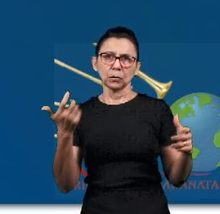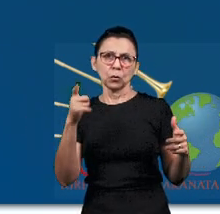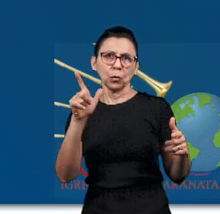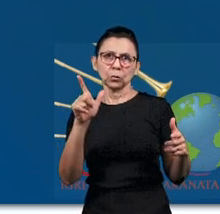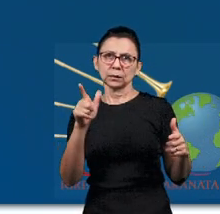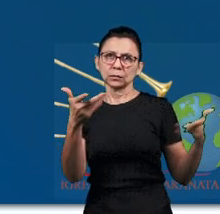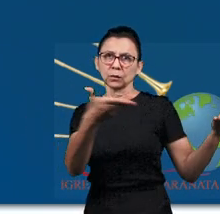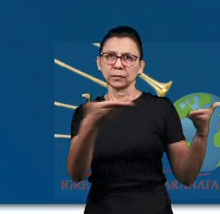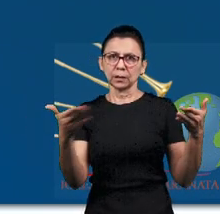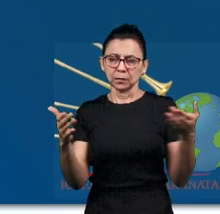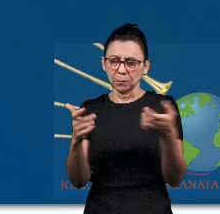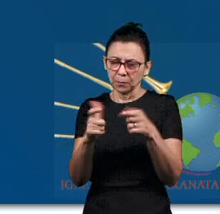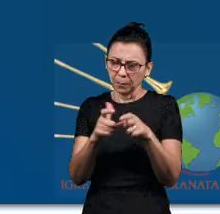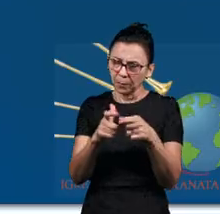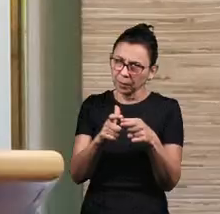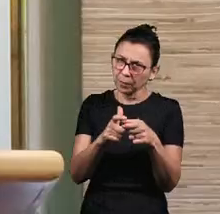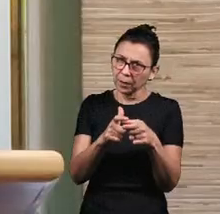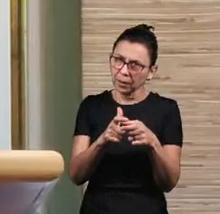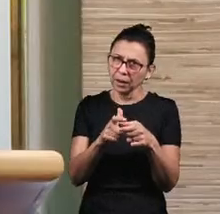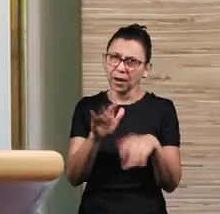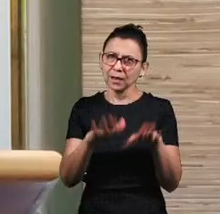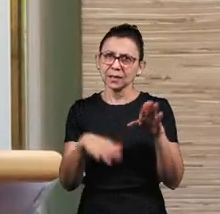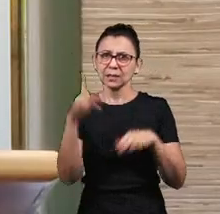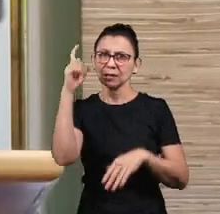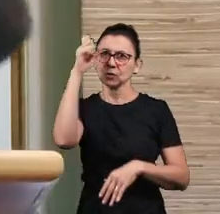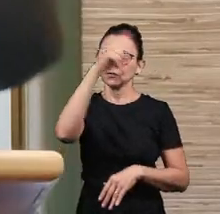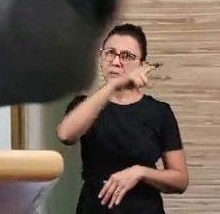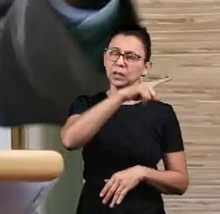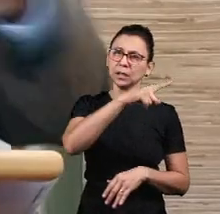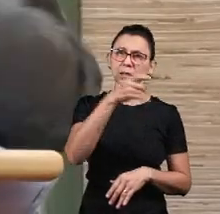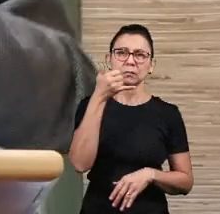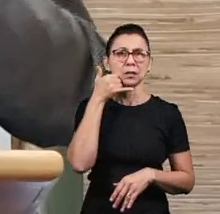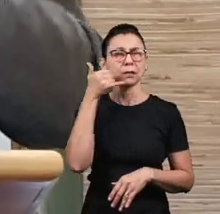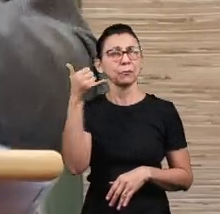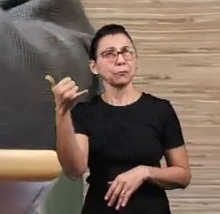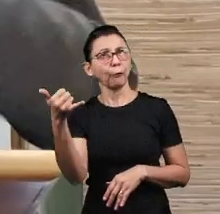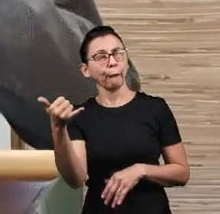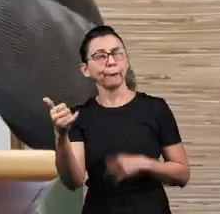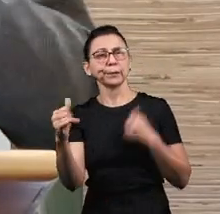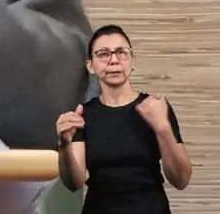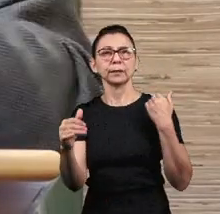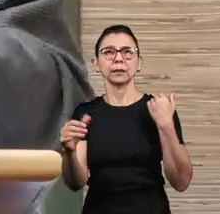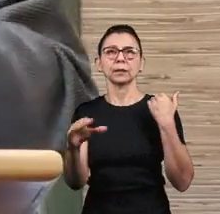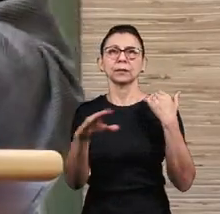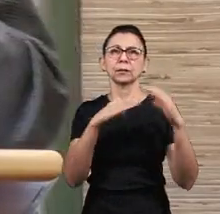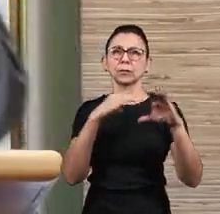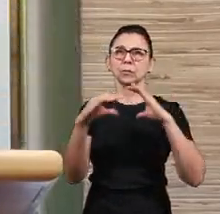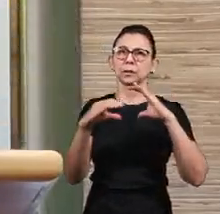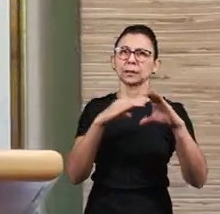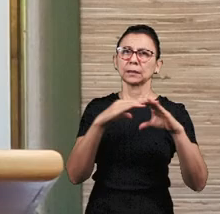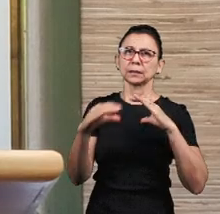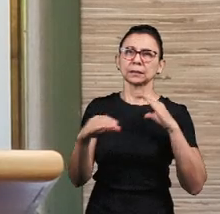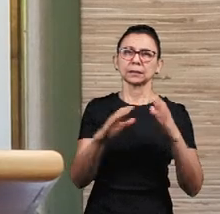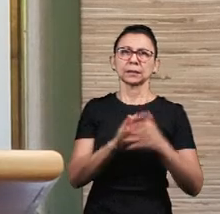sait la difficulté que la personne a. Donc, les téléphones, ces nouveaux moyens de communication, tous